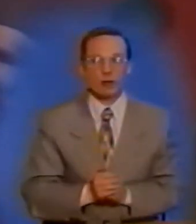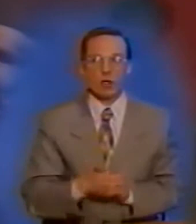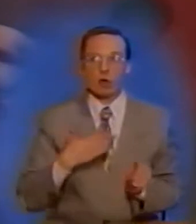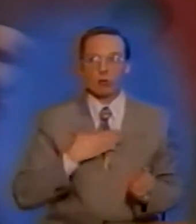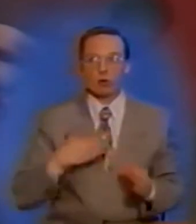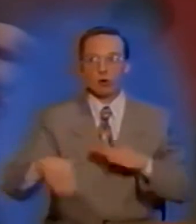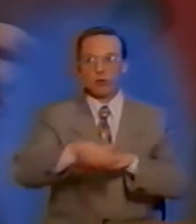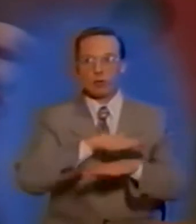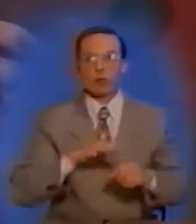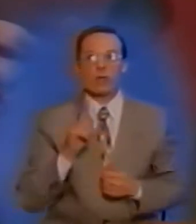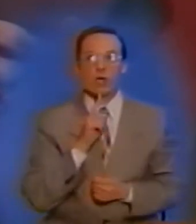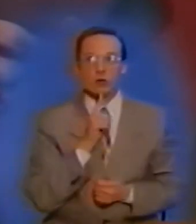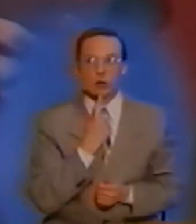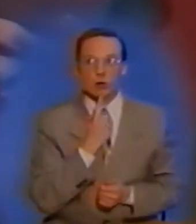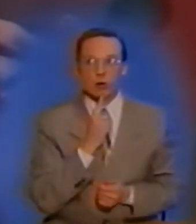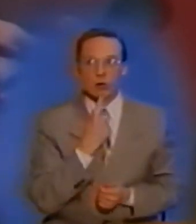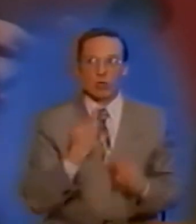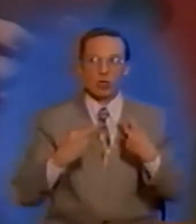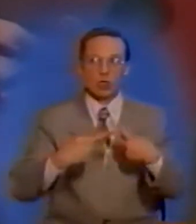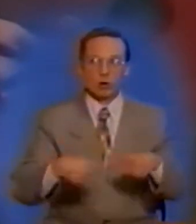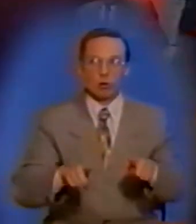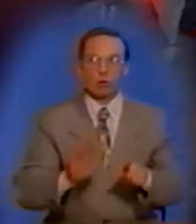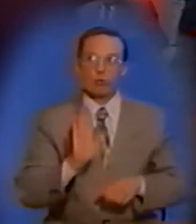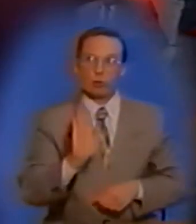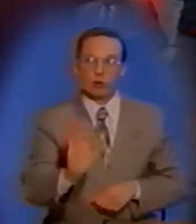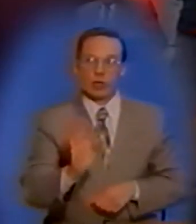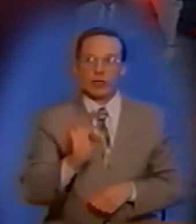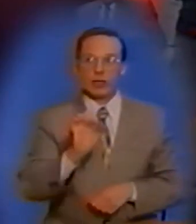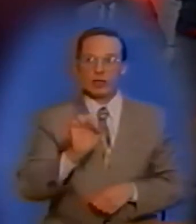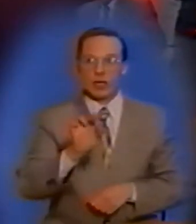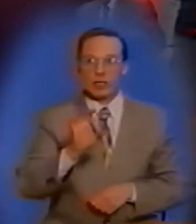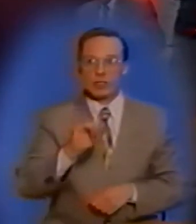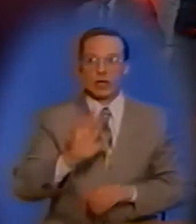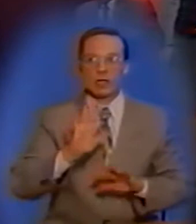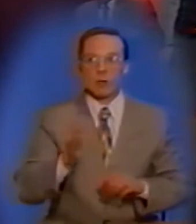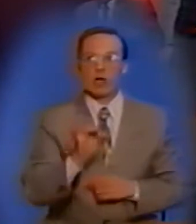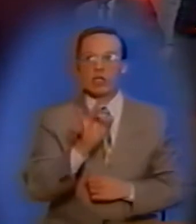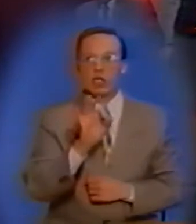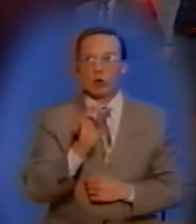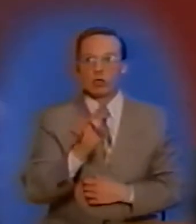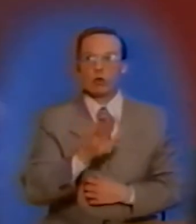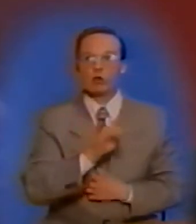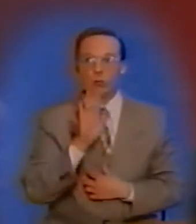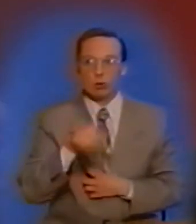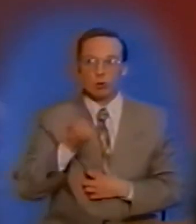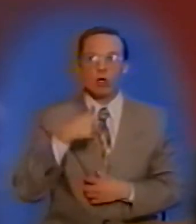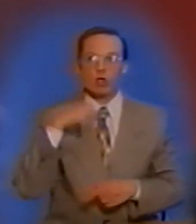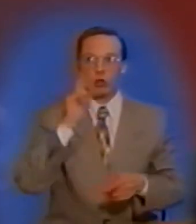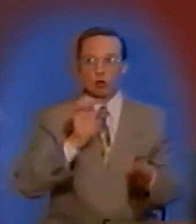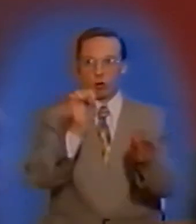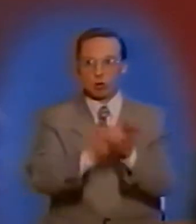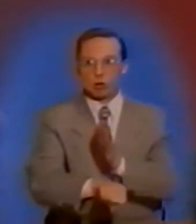Mūsų visuomeniai sunku kitokiu būti. Tarsi, ne kaip giljotinos būdu, tarsi aš noriu nužudyti